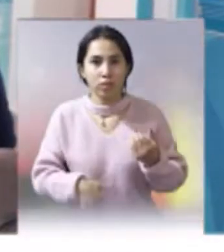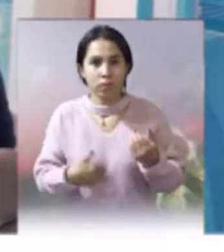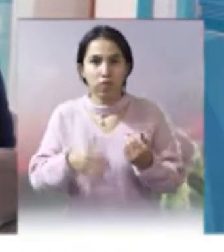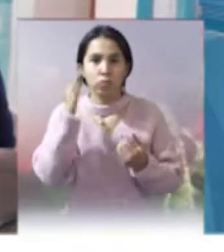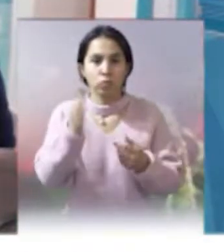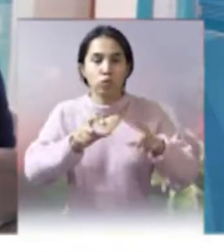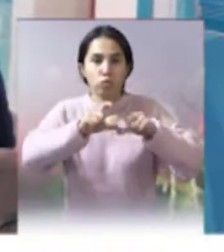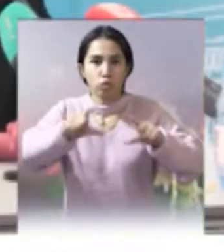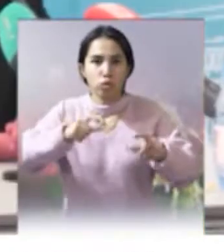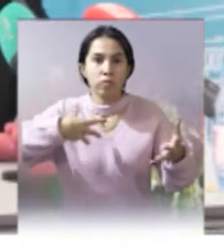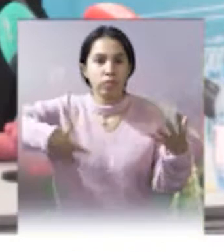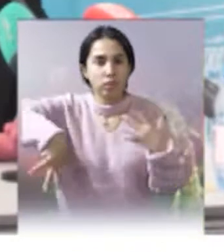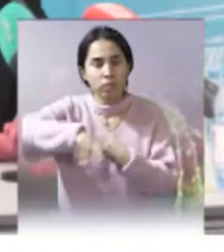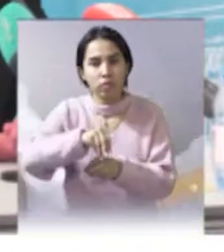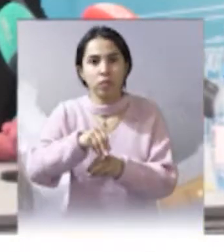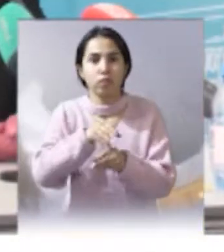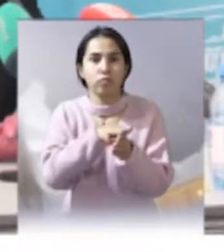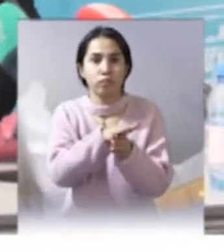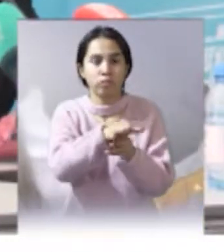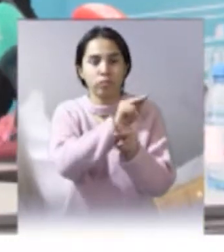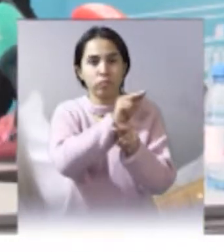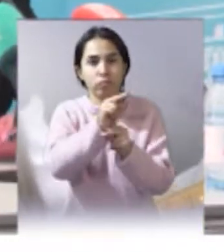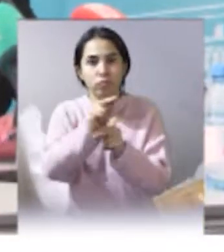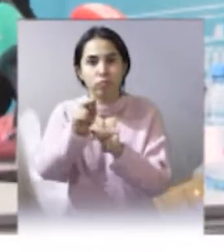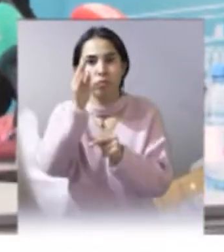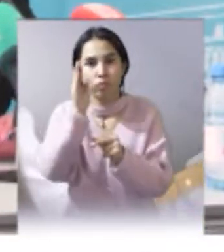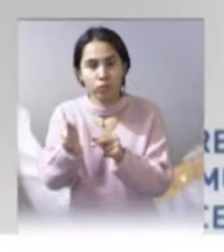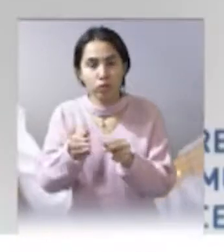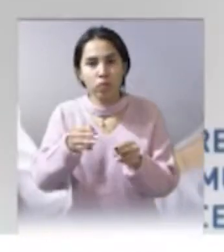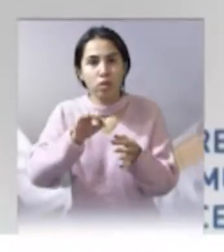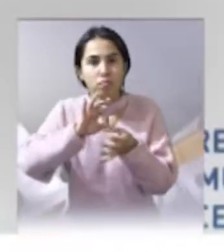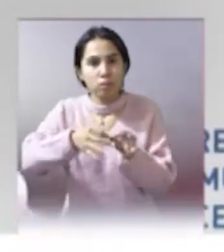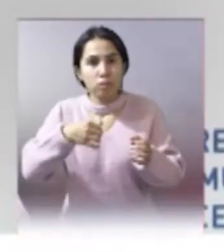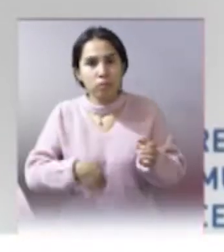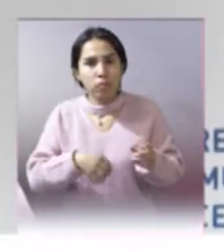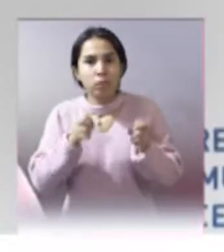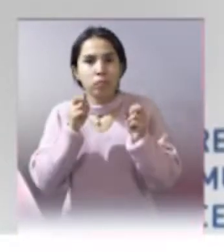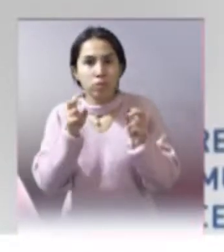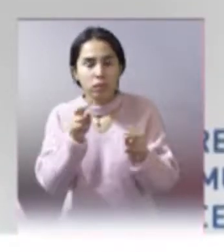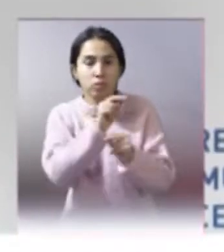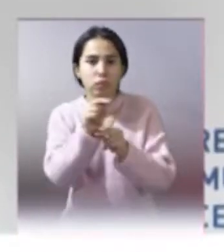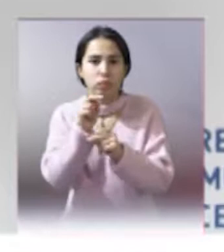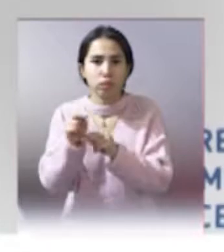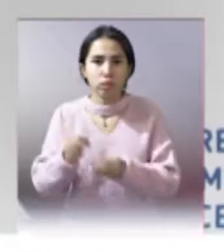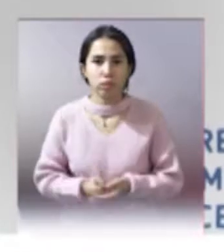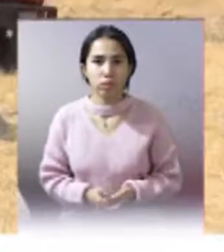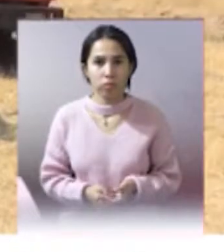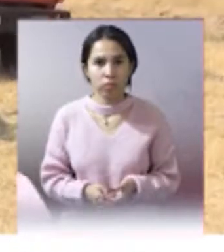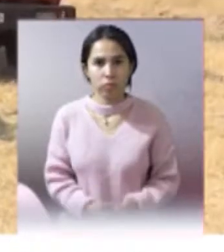во всех отраслях экономики области сложилась положительная динамика. По итогам первого квартала валовый региональный продукт